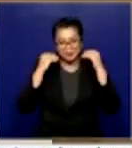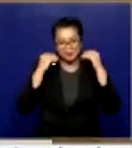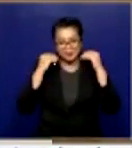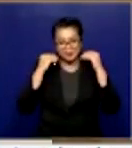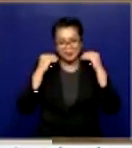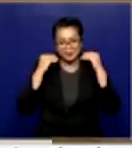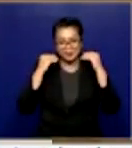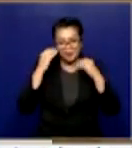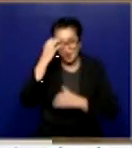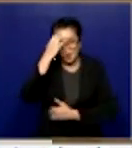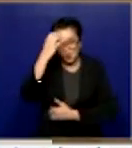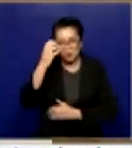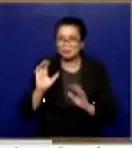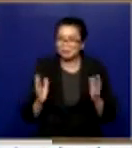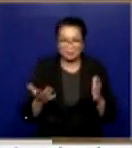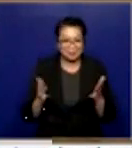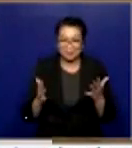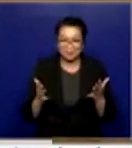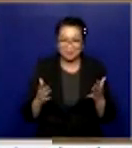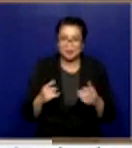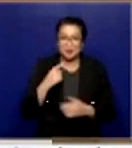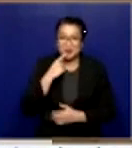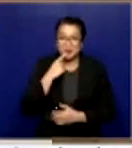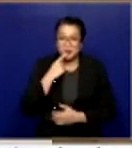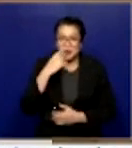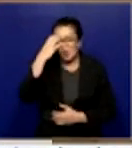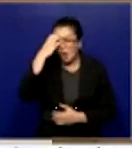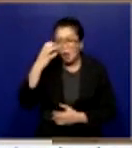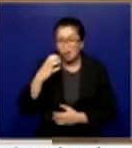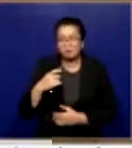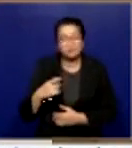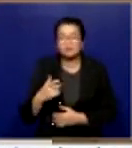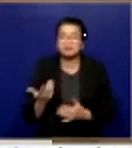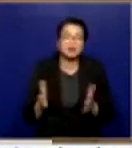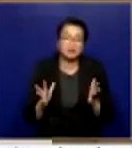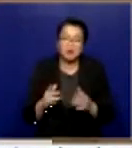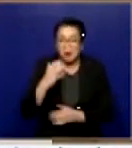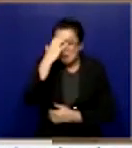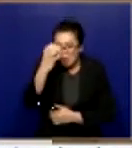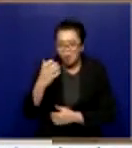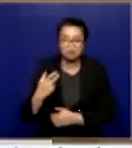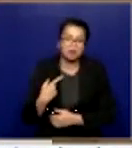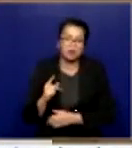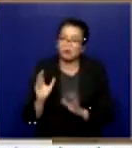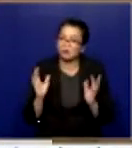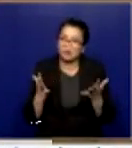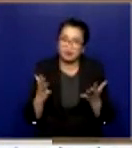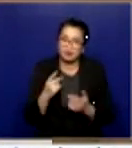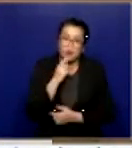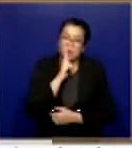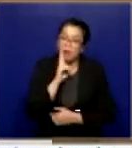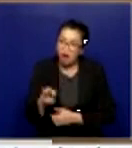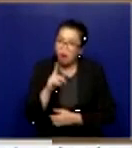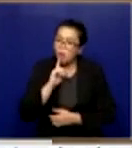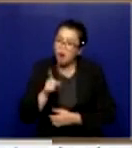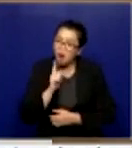ไม่โกรธเคืองไทยผู้คนไปก็เท่านั้นใช่ปะโหใครก็เท่านั้นไปให้ร้ายใครก็